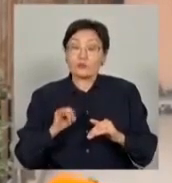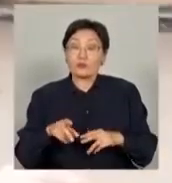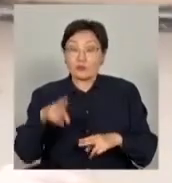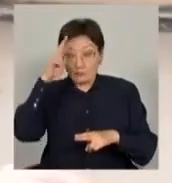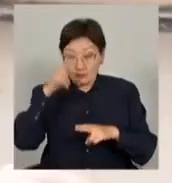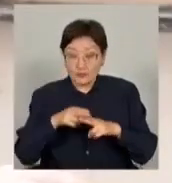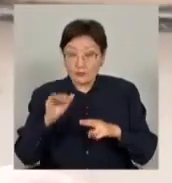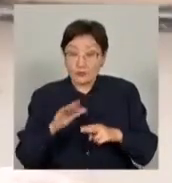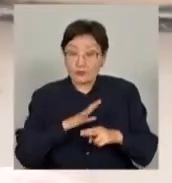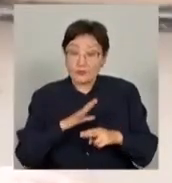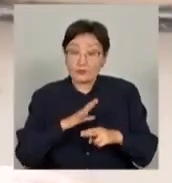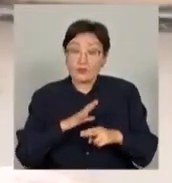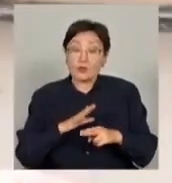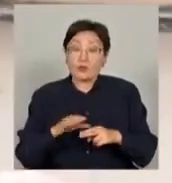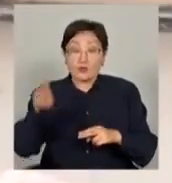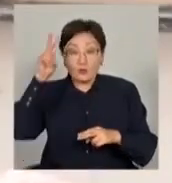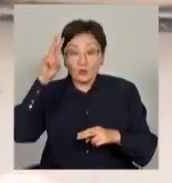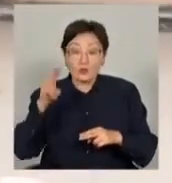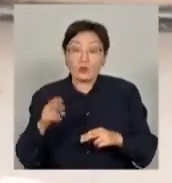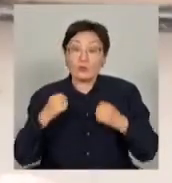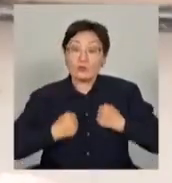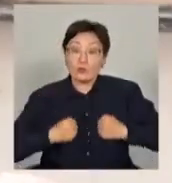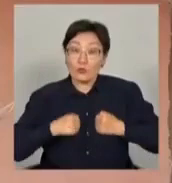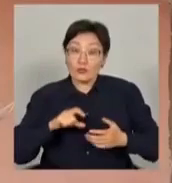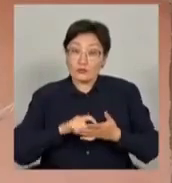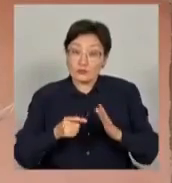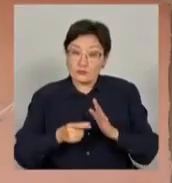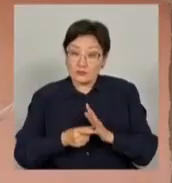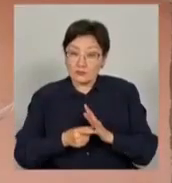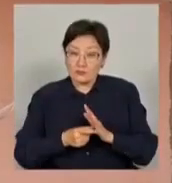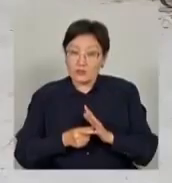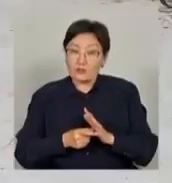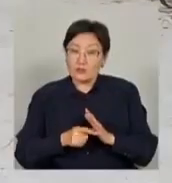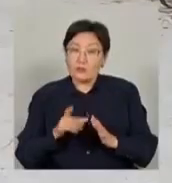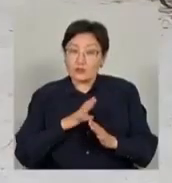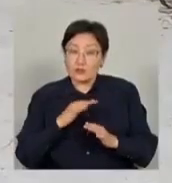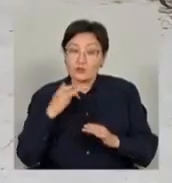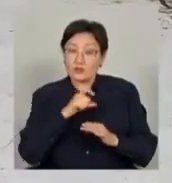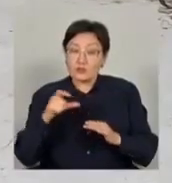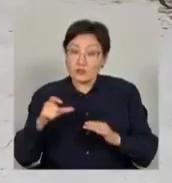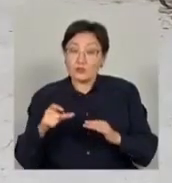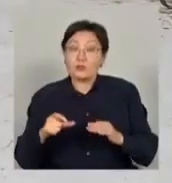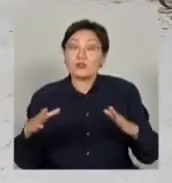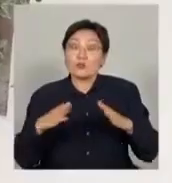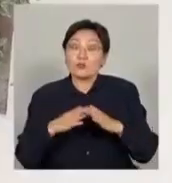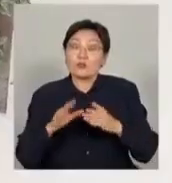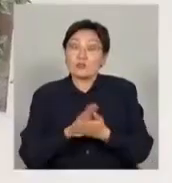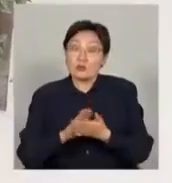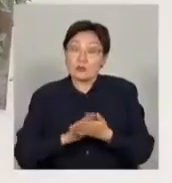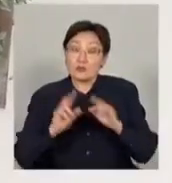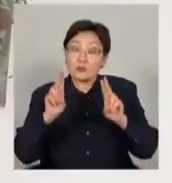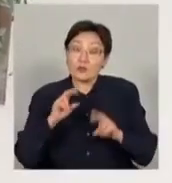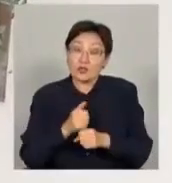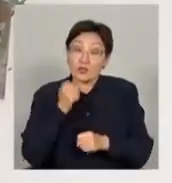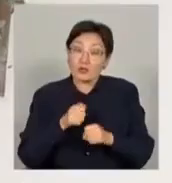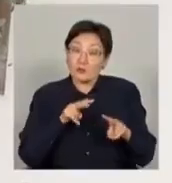болды. Есепте туалетпен ваннада болған қатты ұстырабадан келген. Тұрғындар көп қабатты үйлерде залалсыздандыру тәртібін қатаң қолға алу